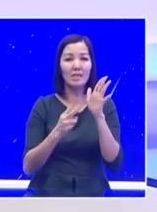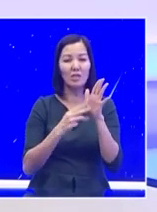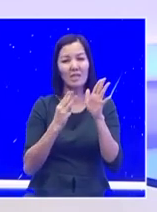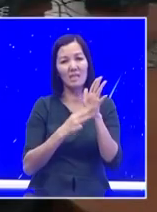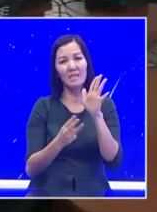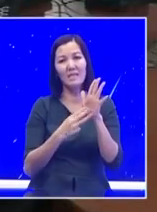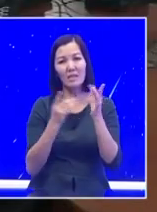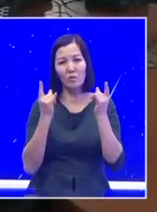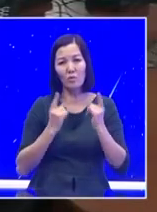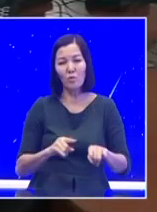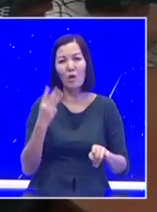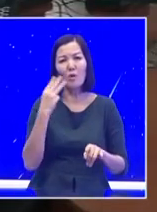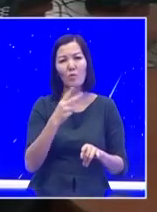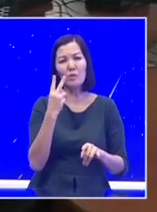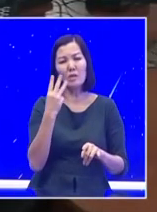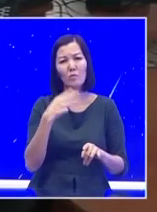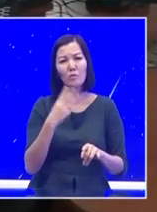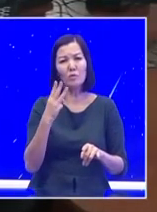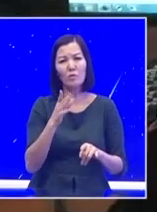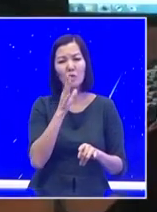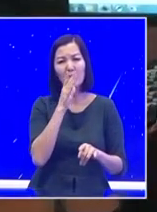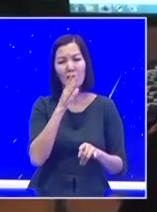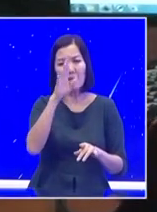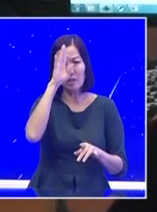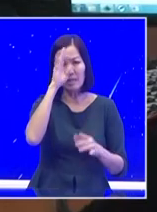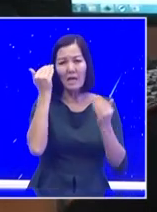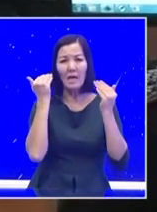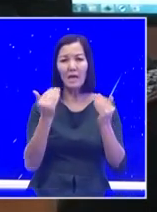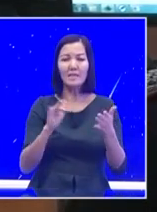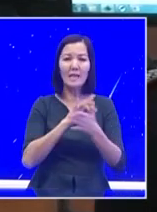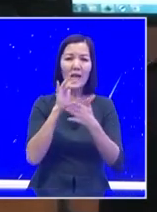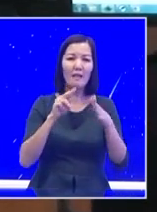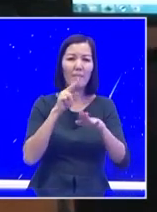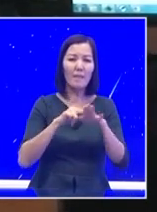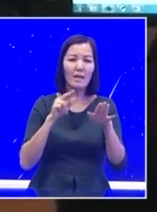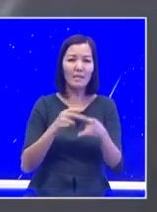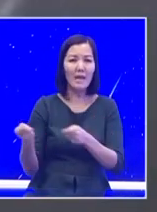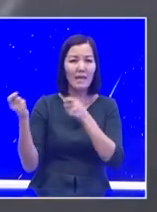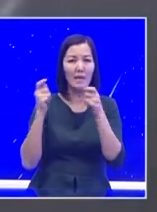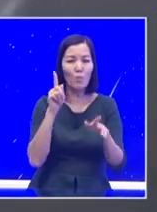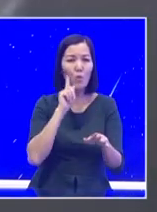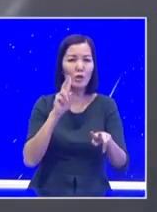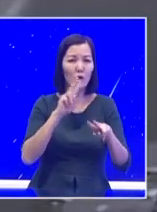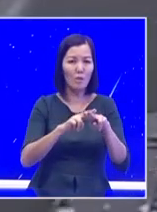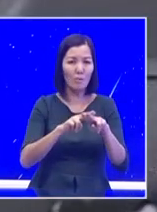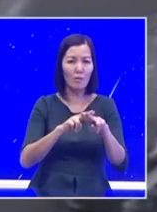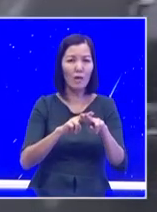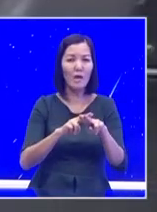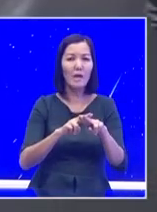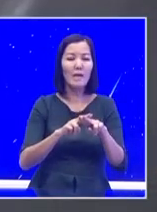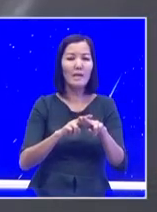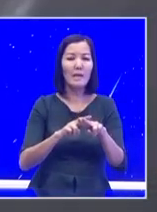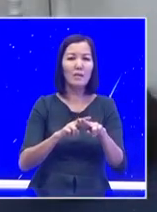1987-88 жылы туған 32-33 жастағы жігіттер. Қазір олар қалалық полиция бөліміне жеткізіліп, уақытша қамауға алынды. Күштеп